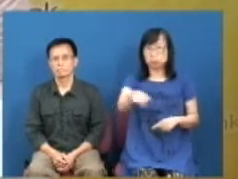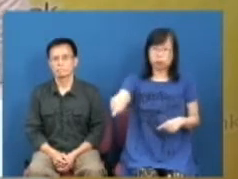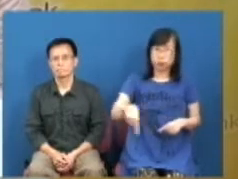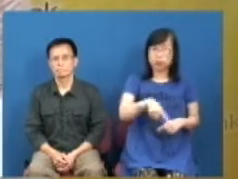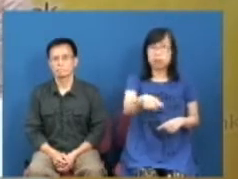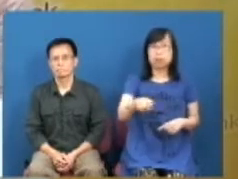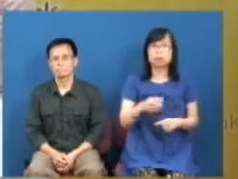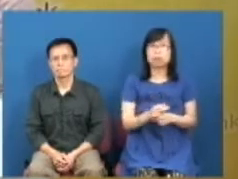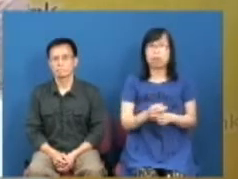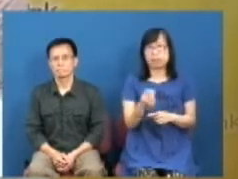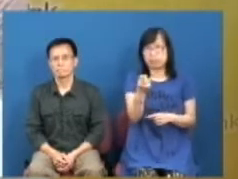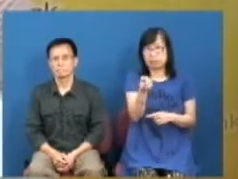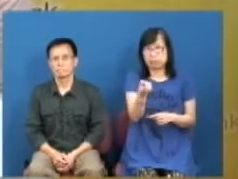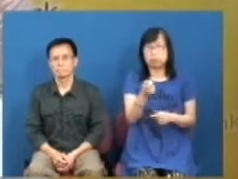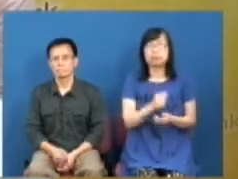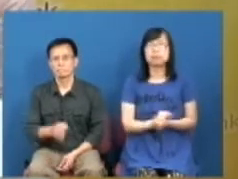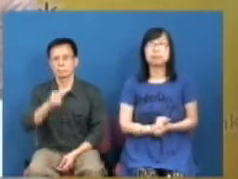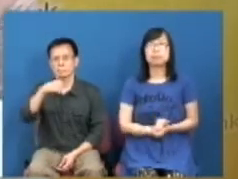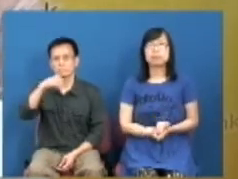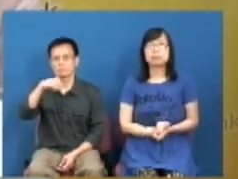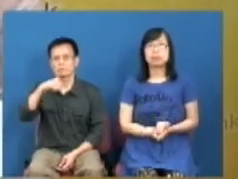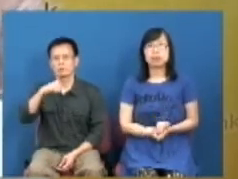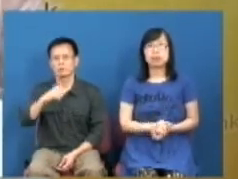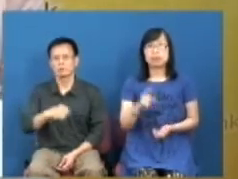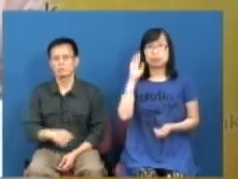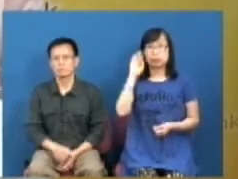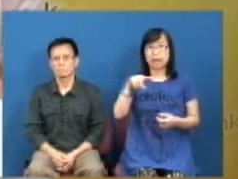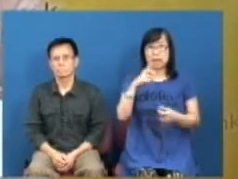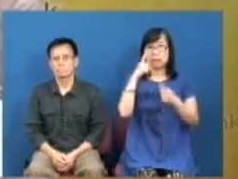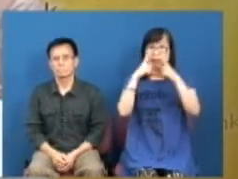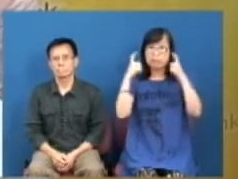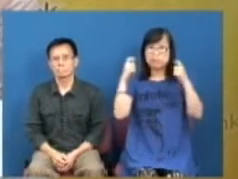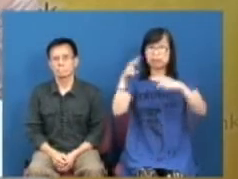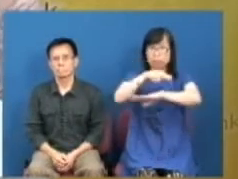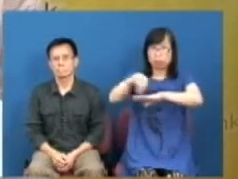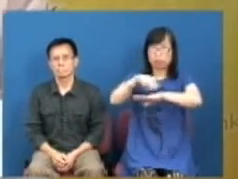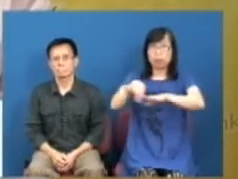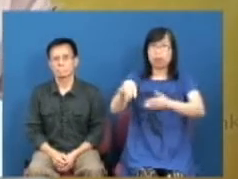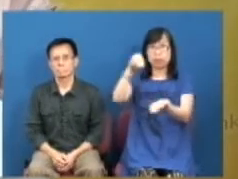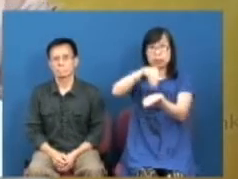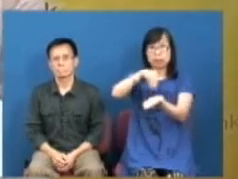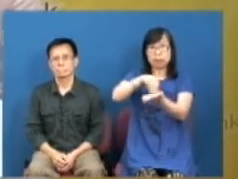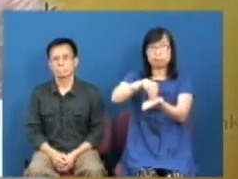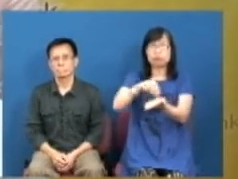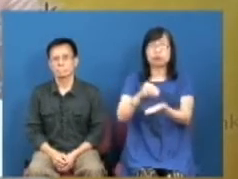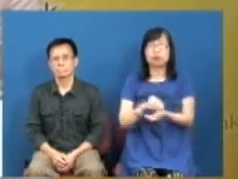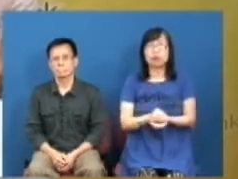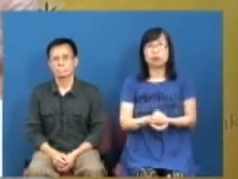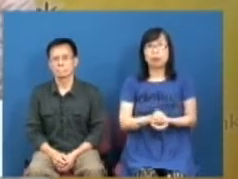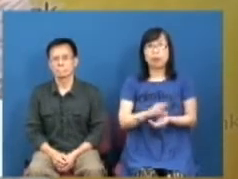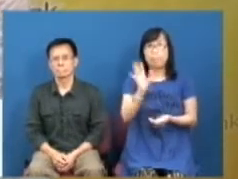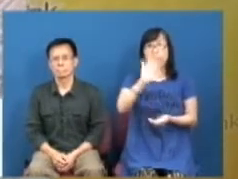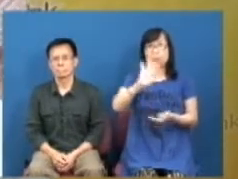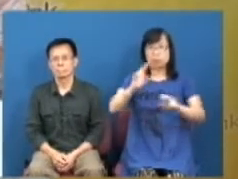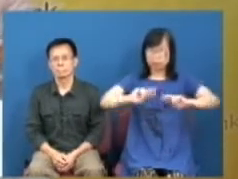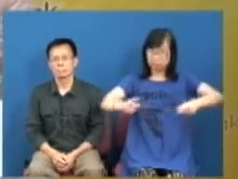就係非常之短缺嘅。係。咁亦都喺我哋個城市規劃裏邊咧，就其實定立咗好多即係不能發展嘅